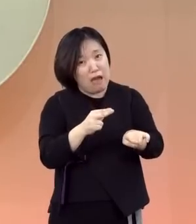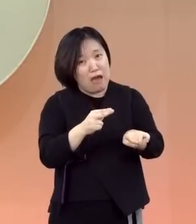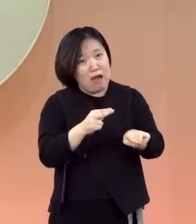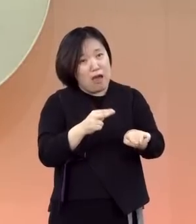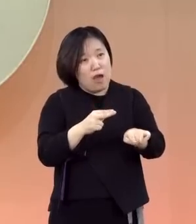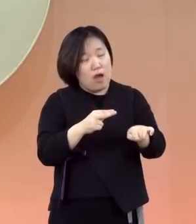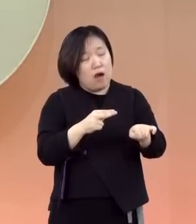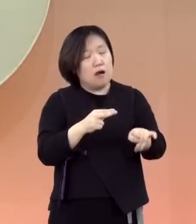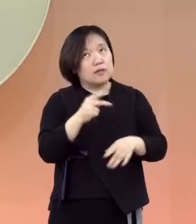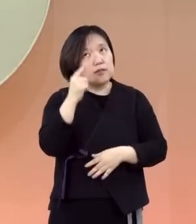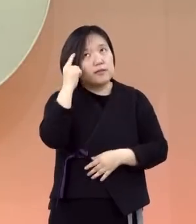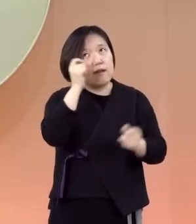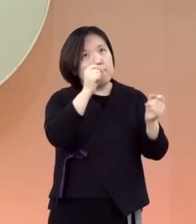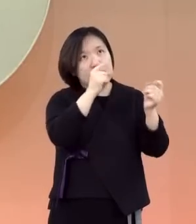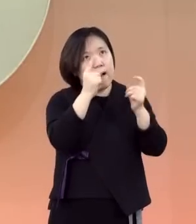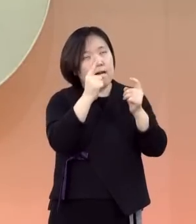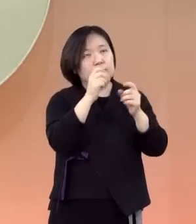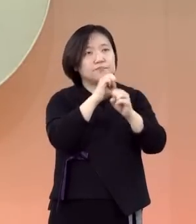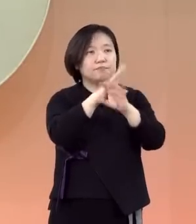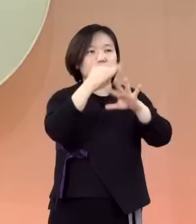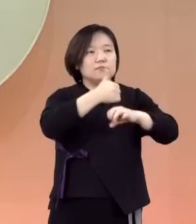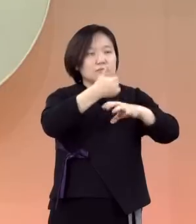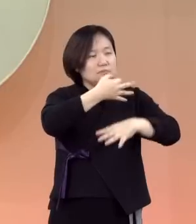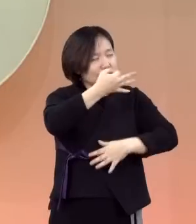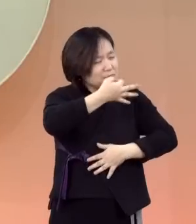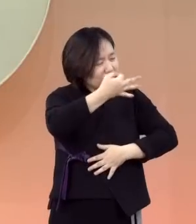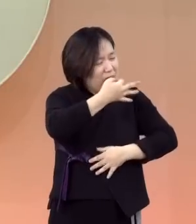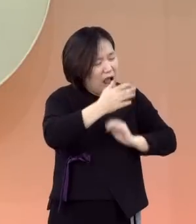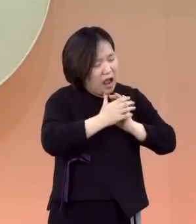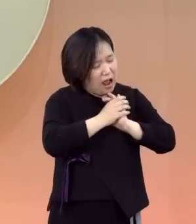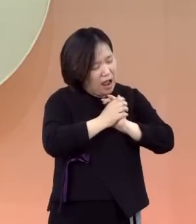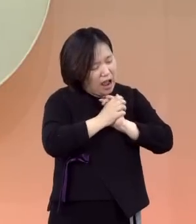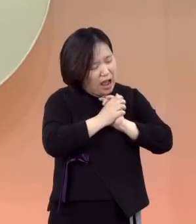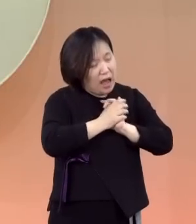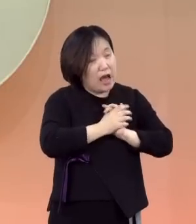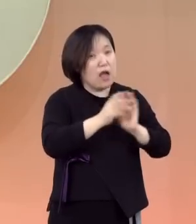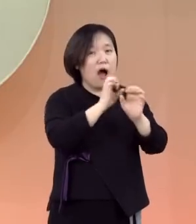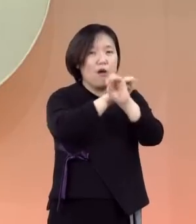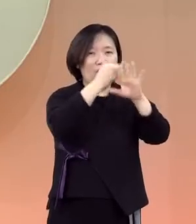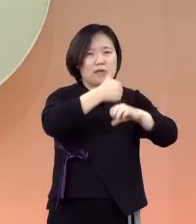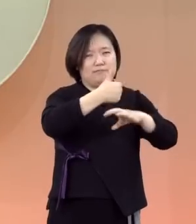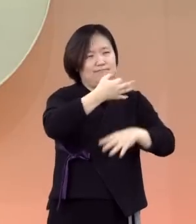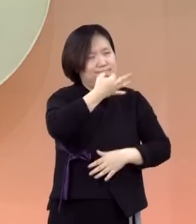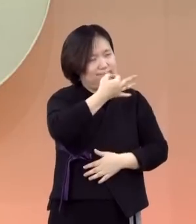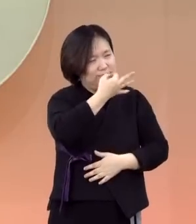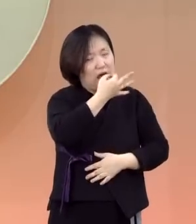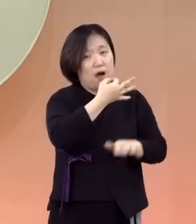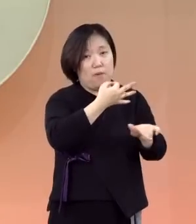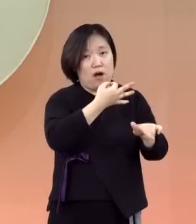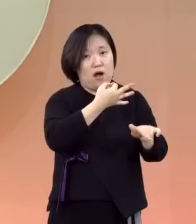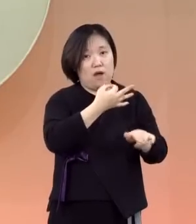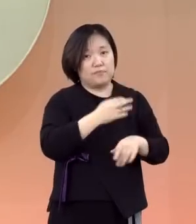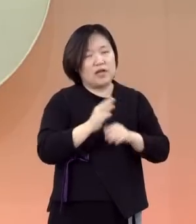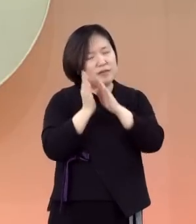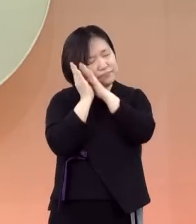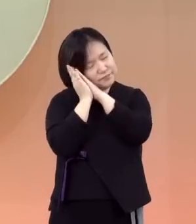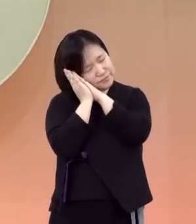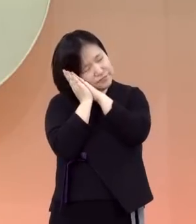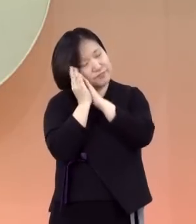관세음보살의이름만을염송하곤했습니다 .그럼에도불구하고그는여전히 어느정도의식이남아있었기에,